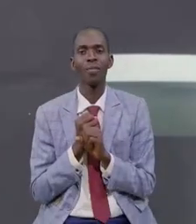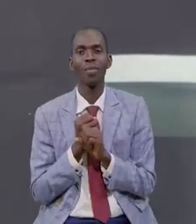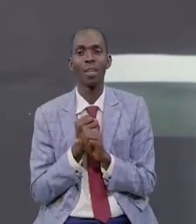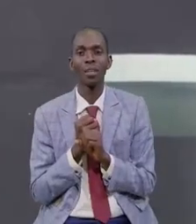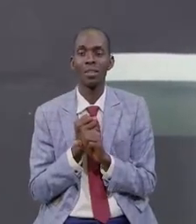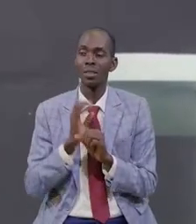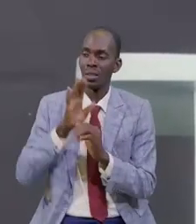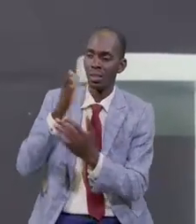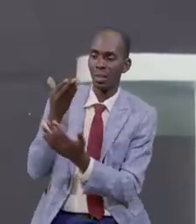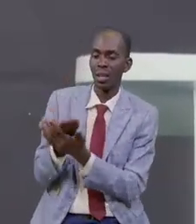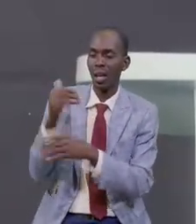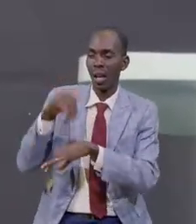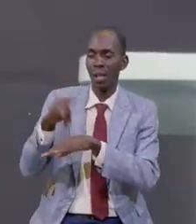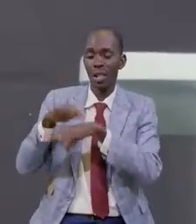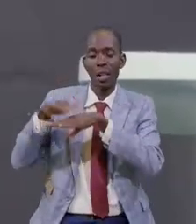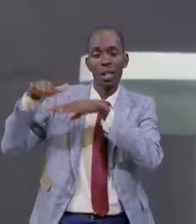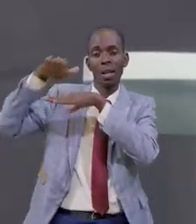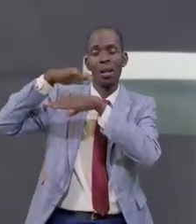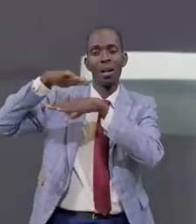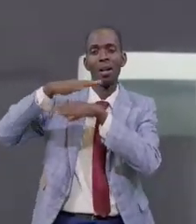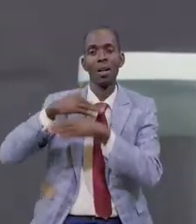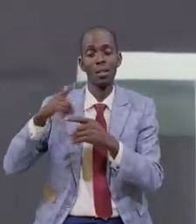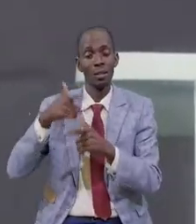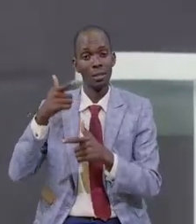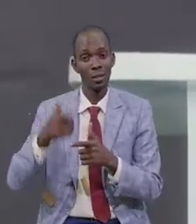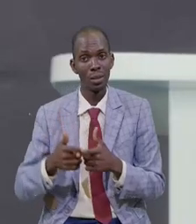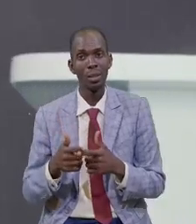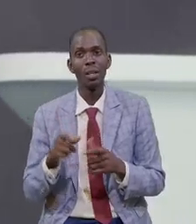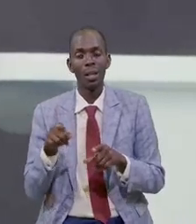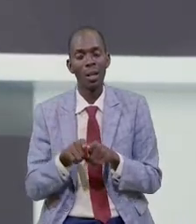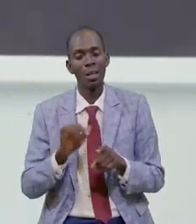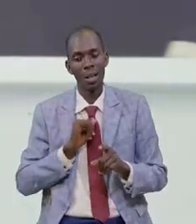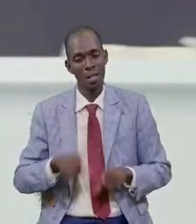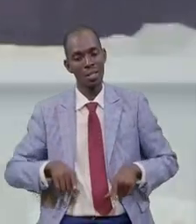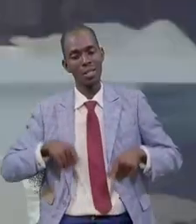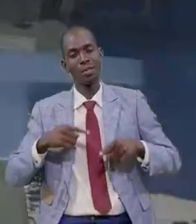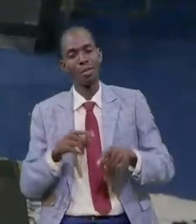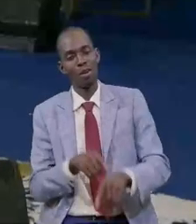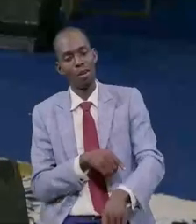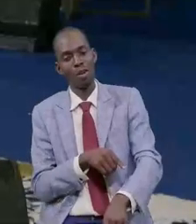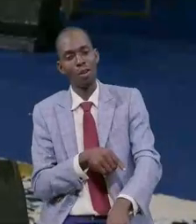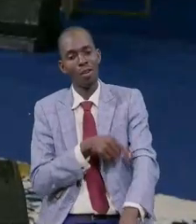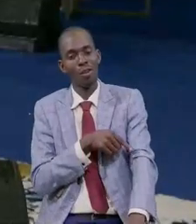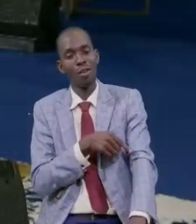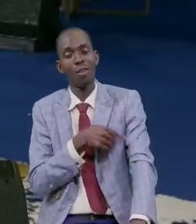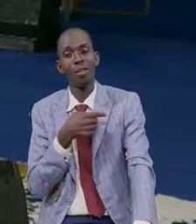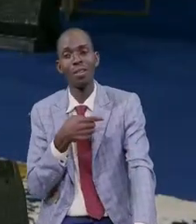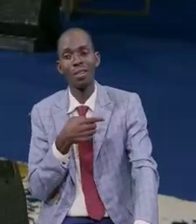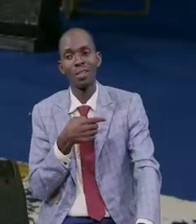et arriver au sommet alors en ce moment là tu aurais vécu longtemps longtemps